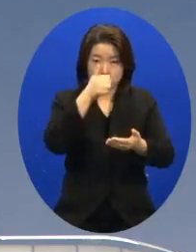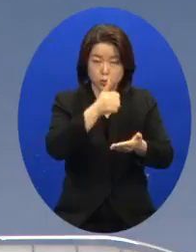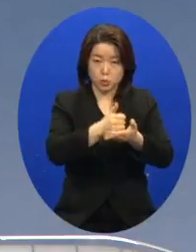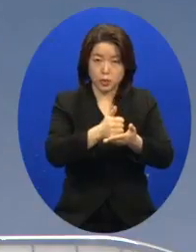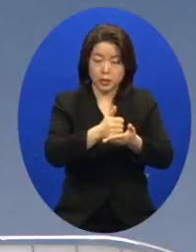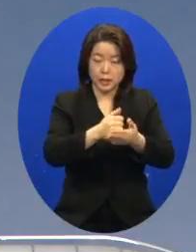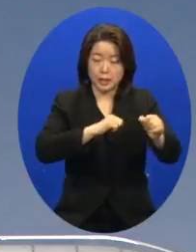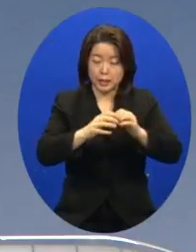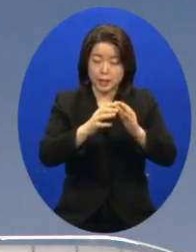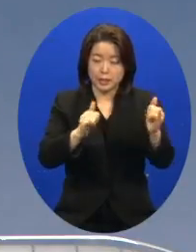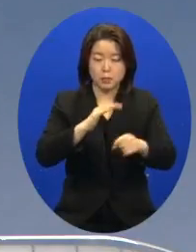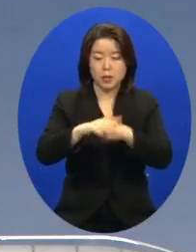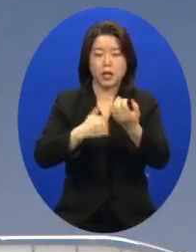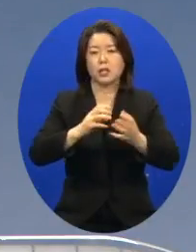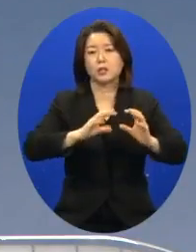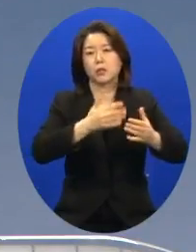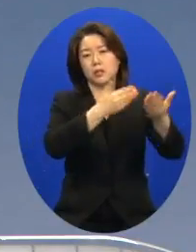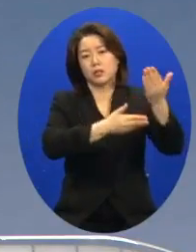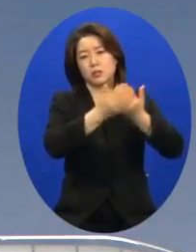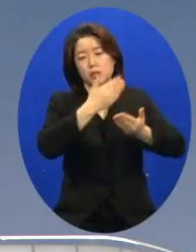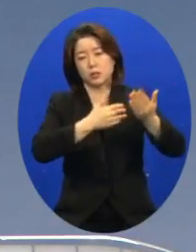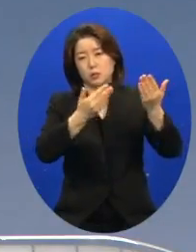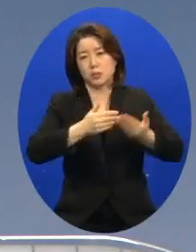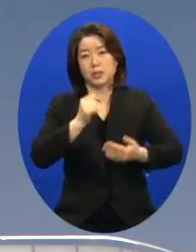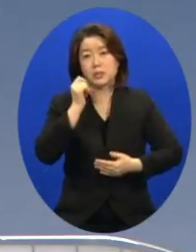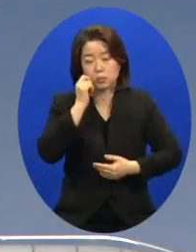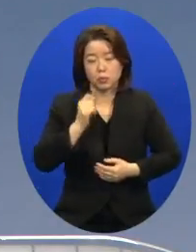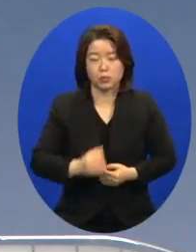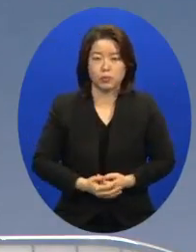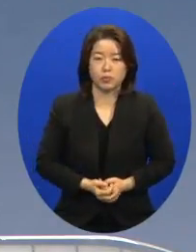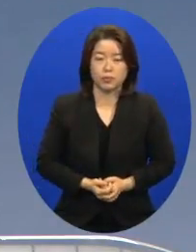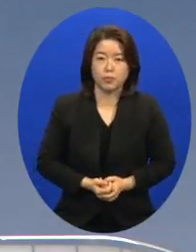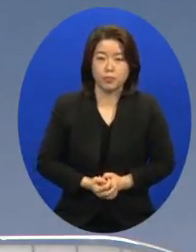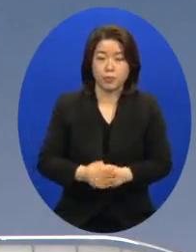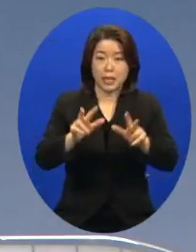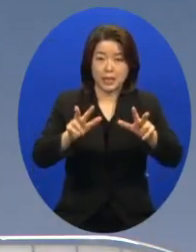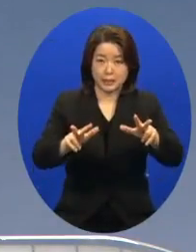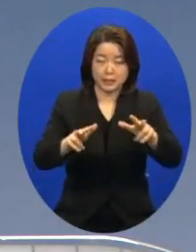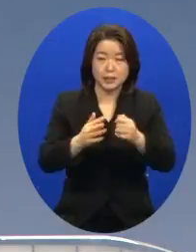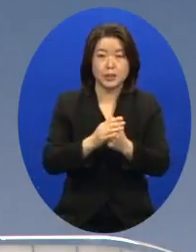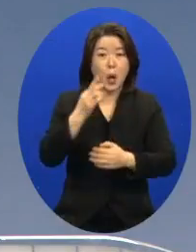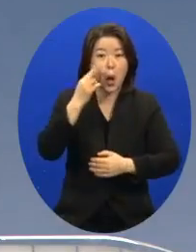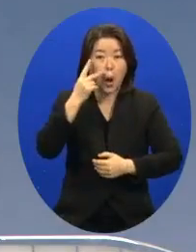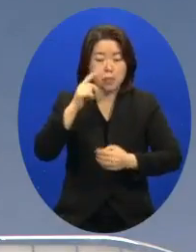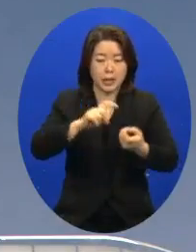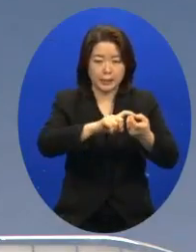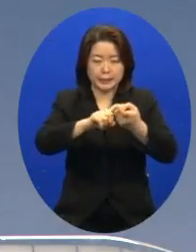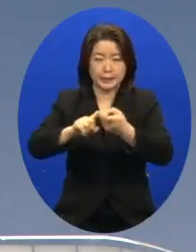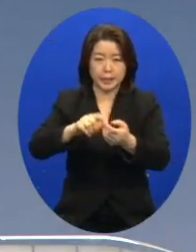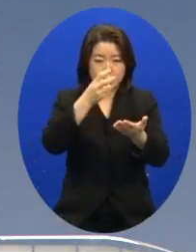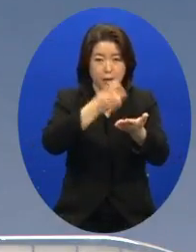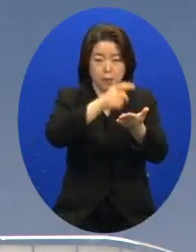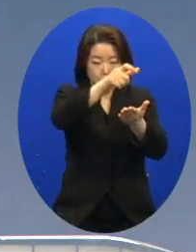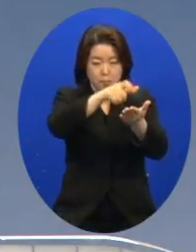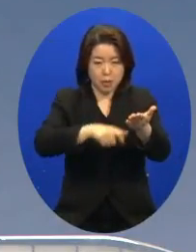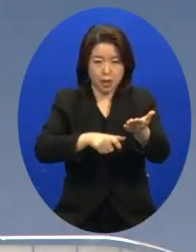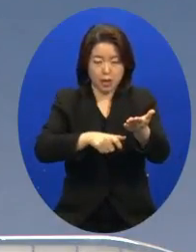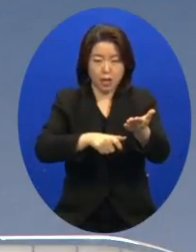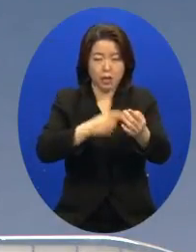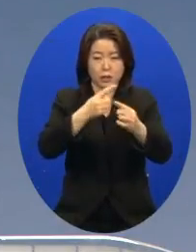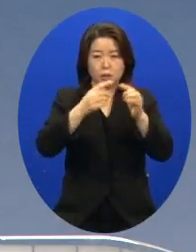상속받지 못합니다 지금 미국 연합감리교회 는 분열의 위기에